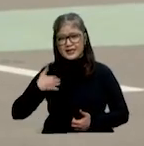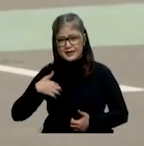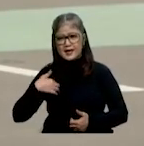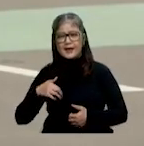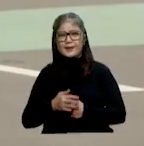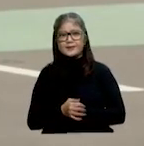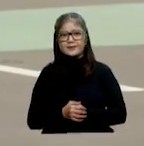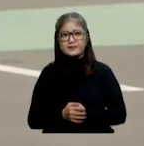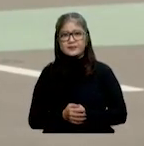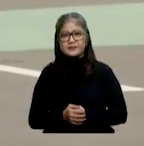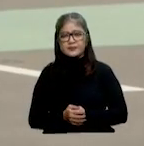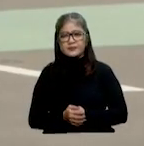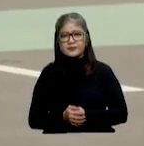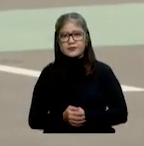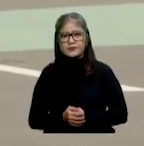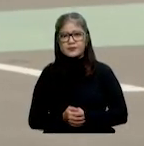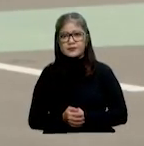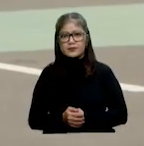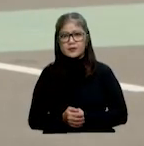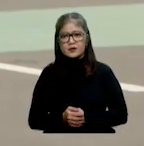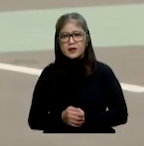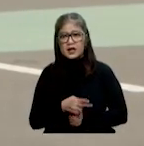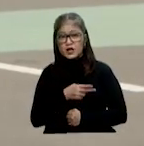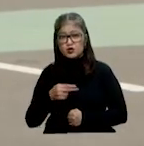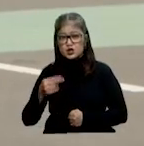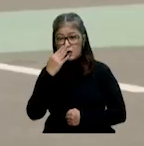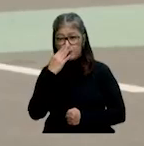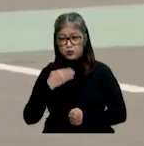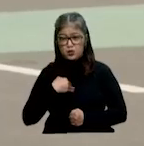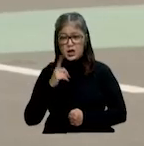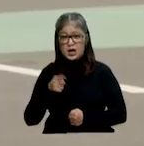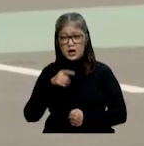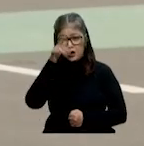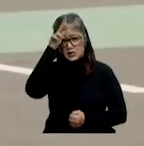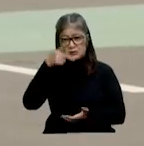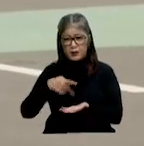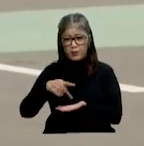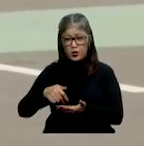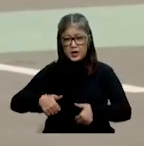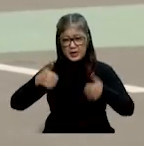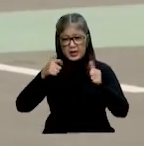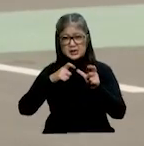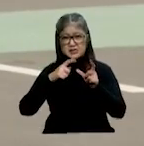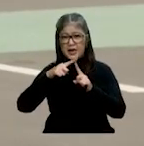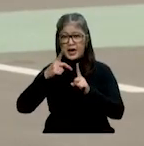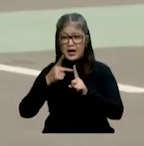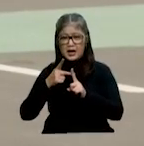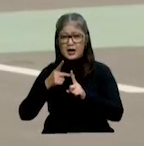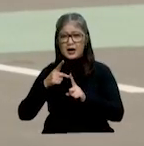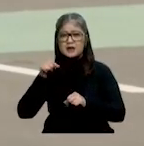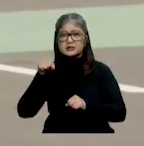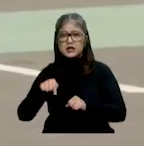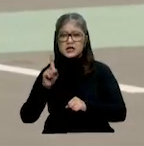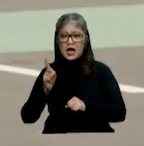bintang. Tidak hanya Argentina yang memiliki pemain bertabur bintang, tentunya skuad Garuda juga ada. Pelatih Shin Tae-yong nampaknya akan mengandalkan para pemain